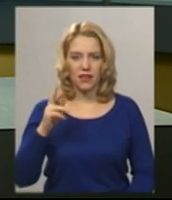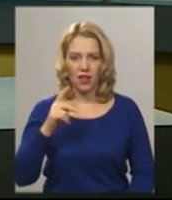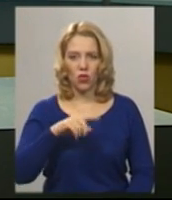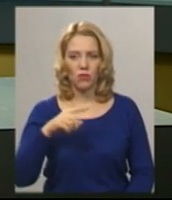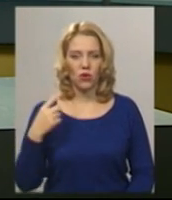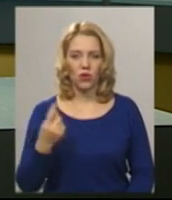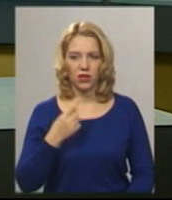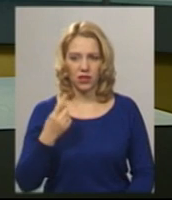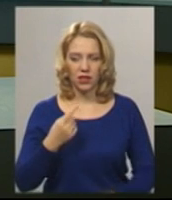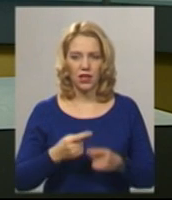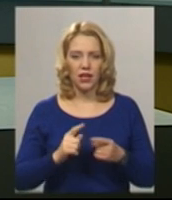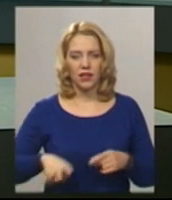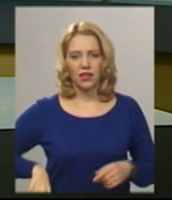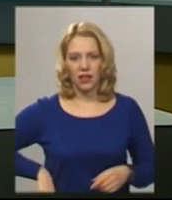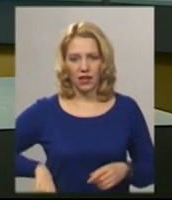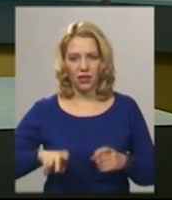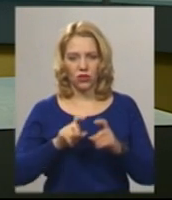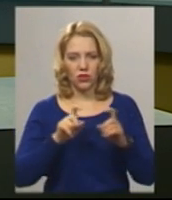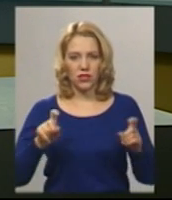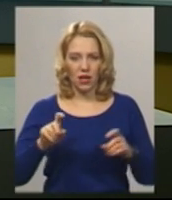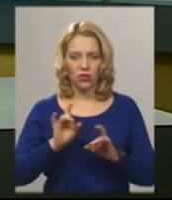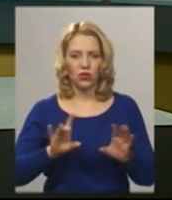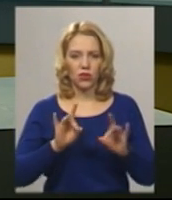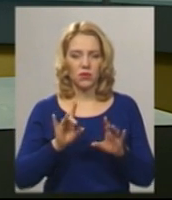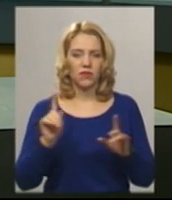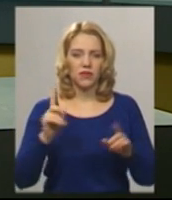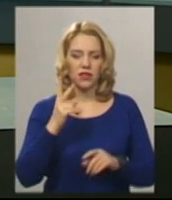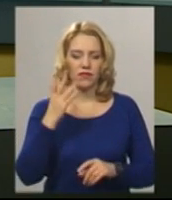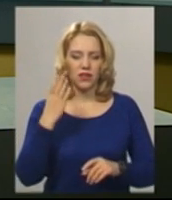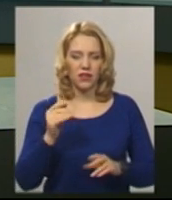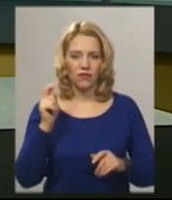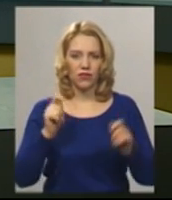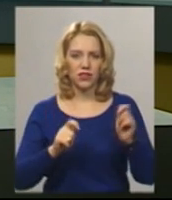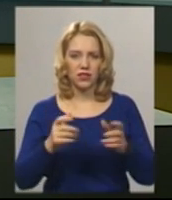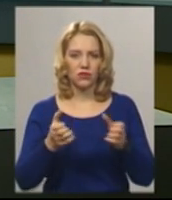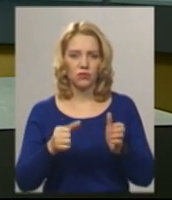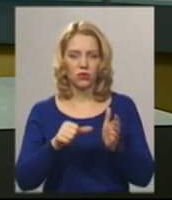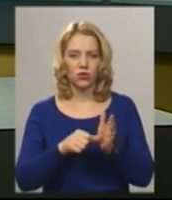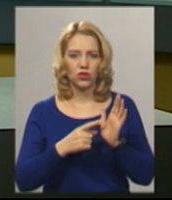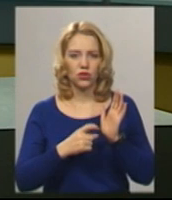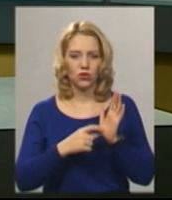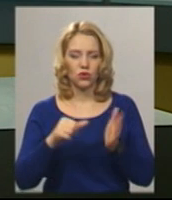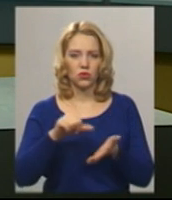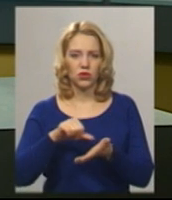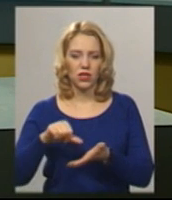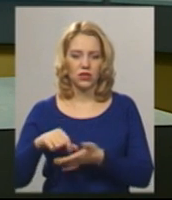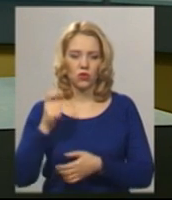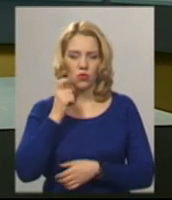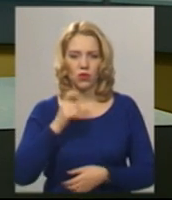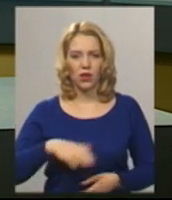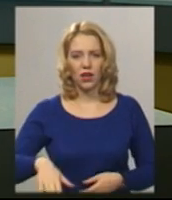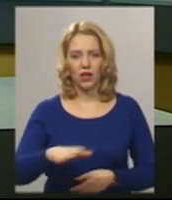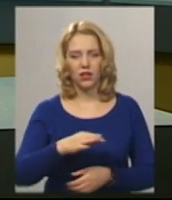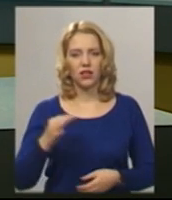Красицького. Директор закладу Святослав Ратушняк розповів, за два дні у фесті візьмуть участь 600 учасників з України та області та близько